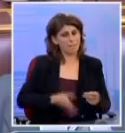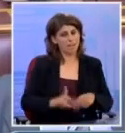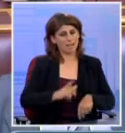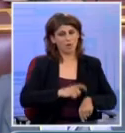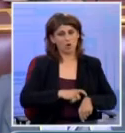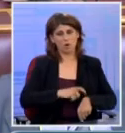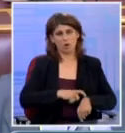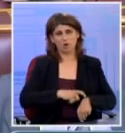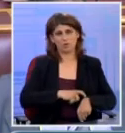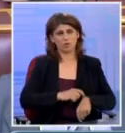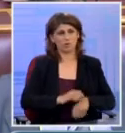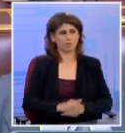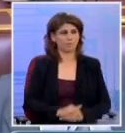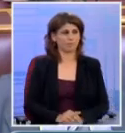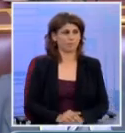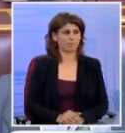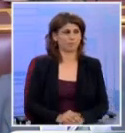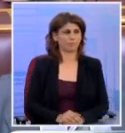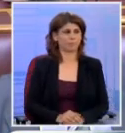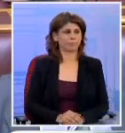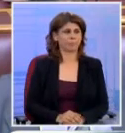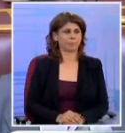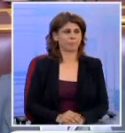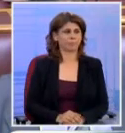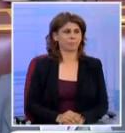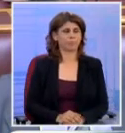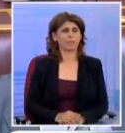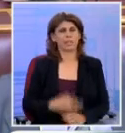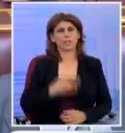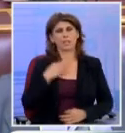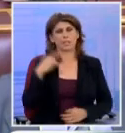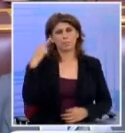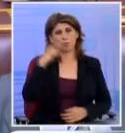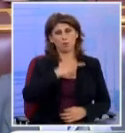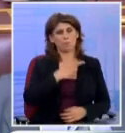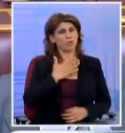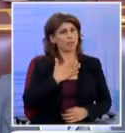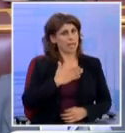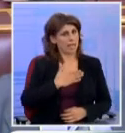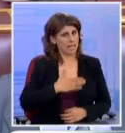χρόνος, ήθελα, κύριε Πρωθυπουργέ,